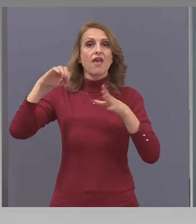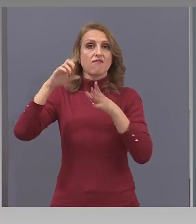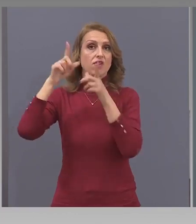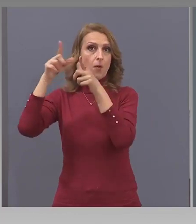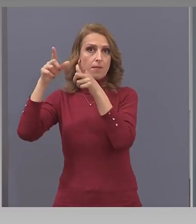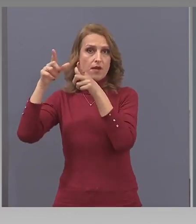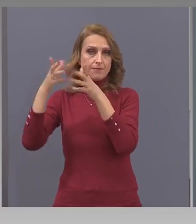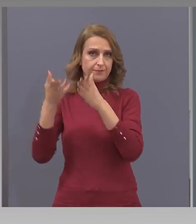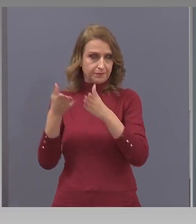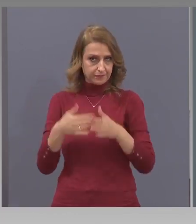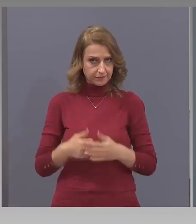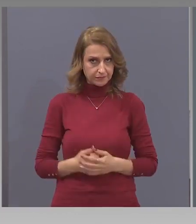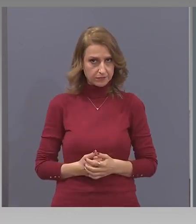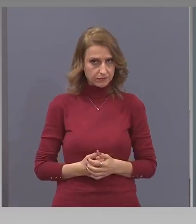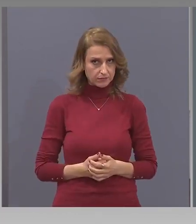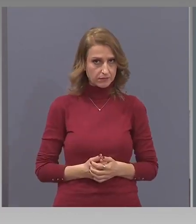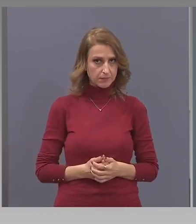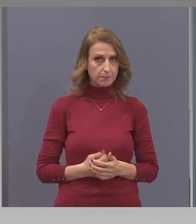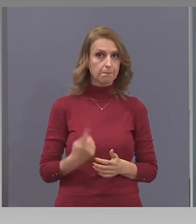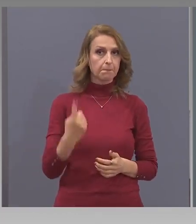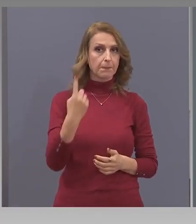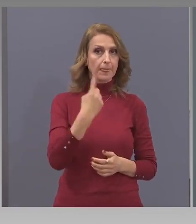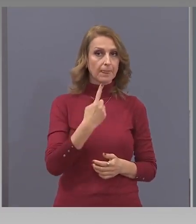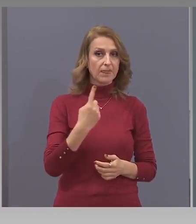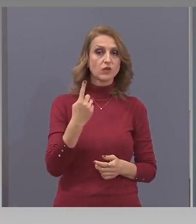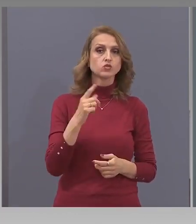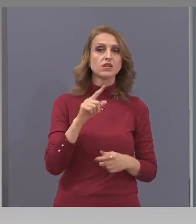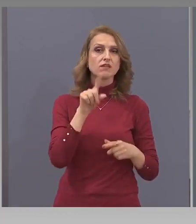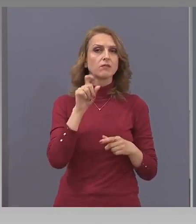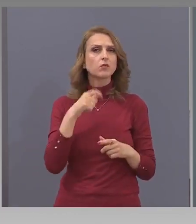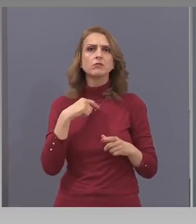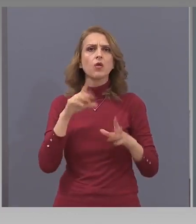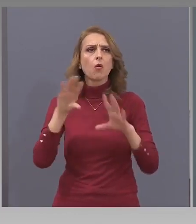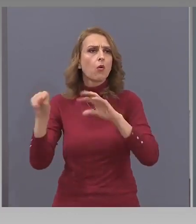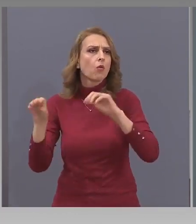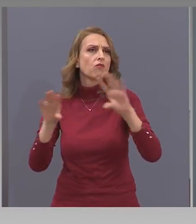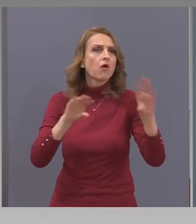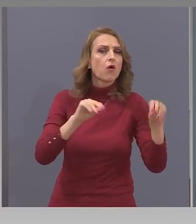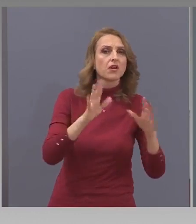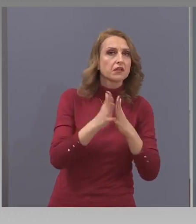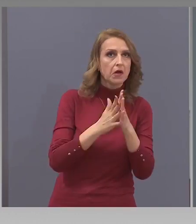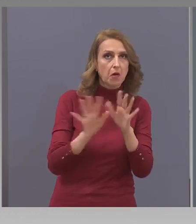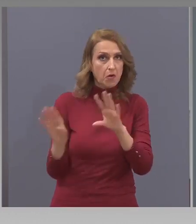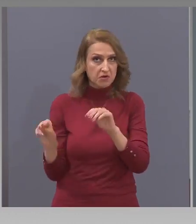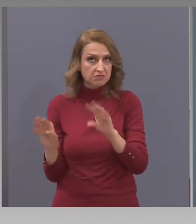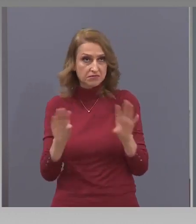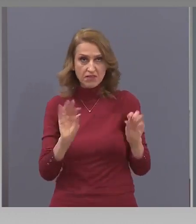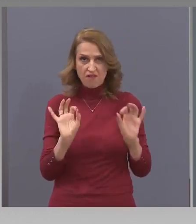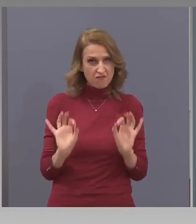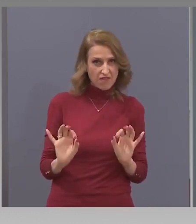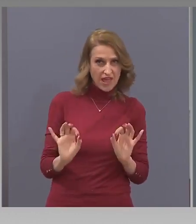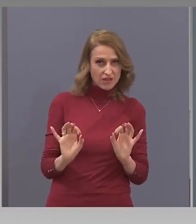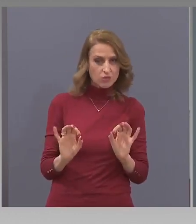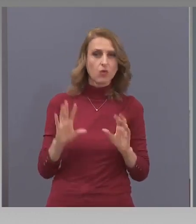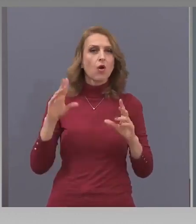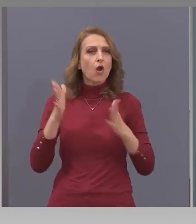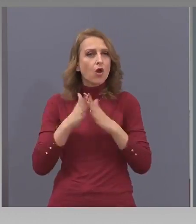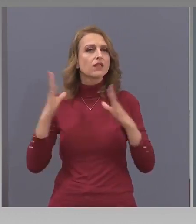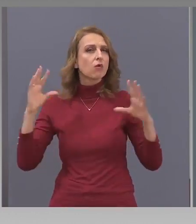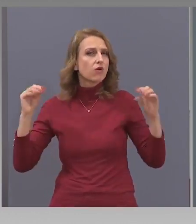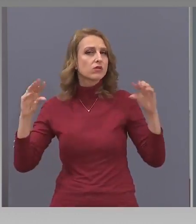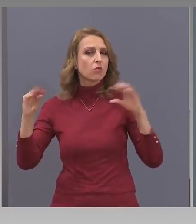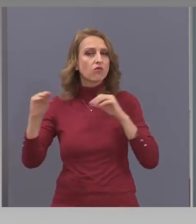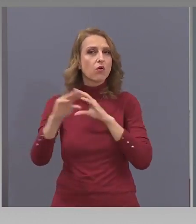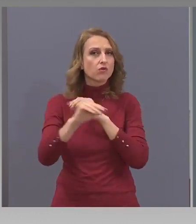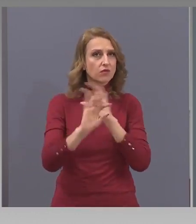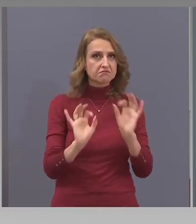Господин Танчев, може ли един въпрос към вас? Много слухове се носят и се говори буквално че